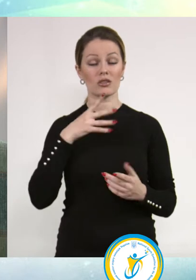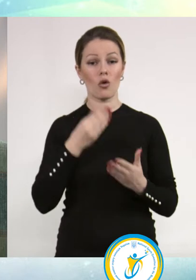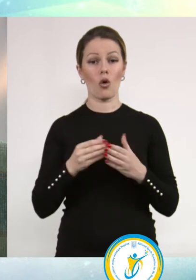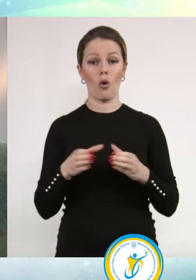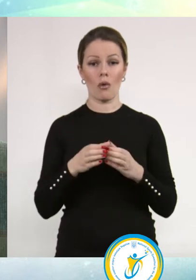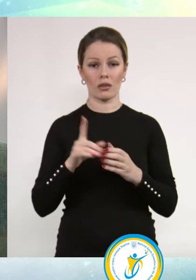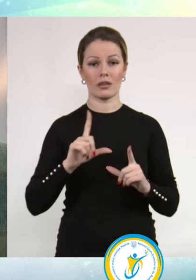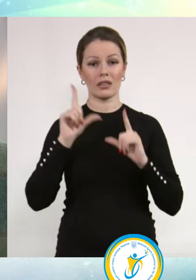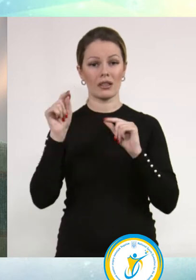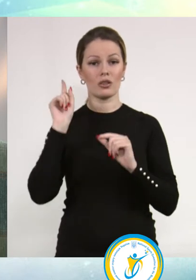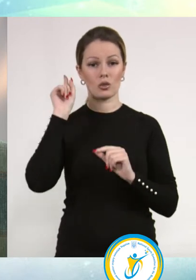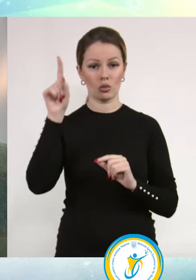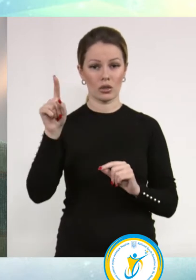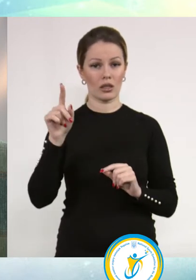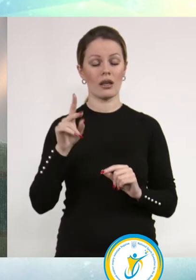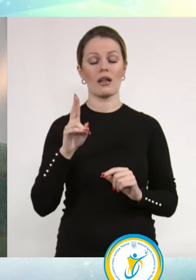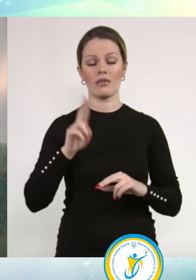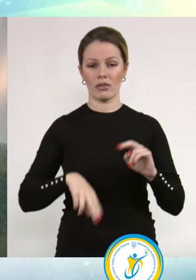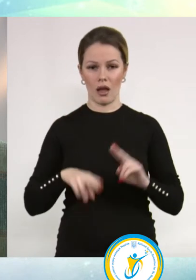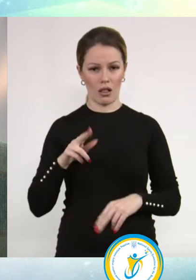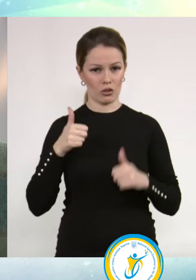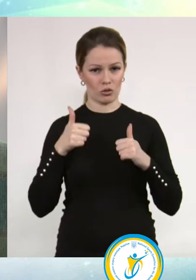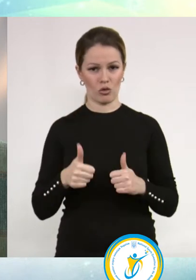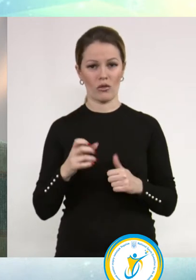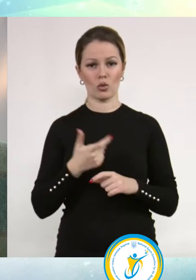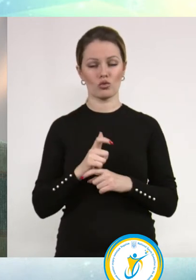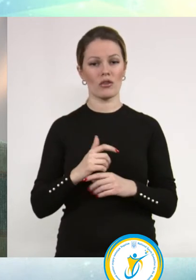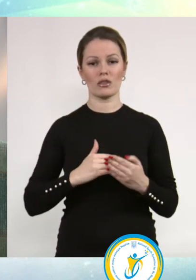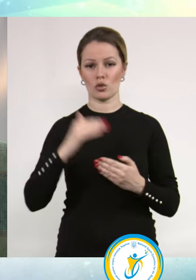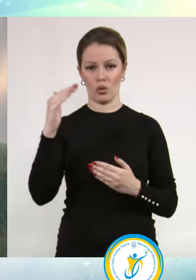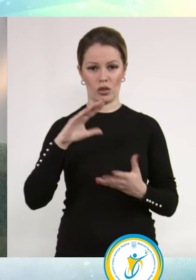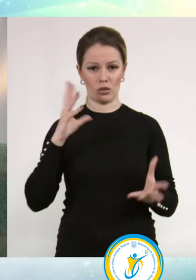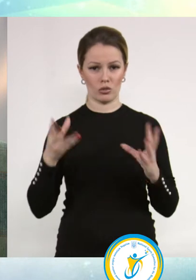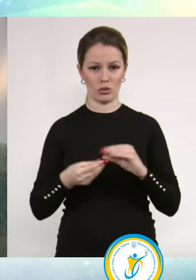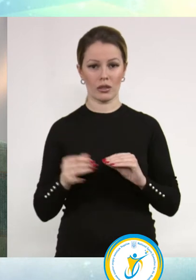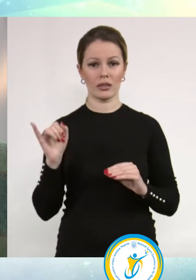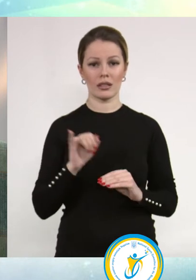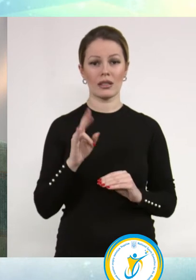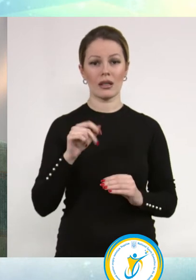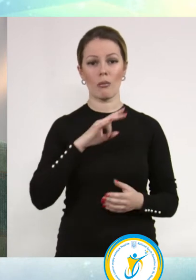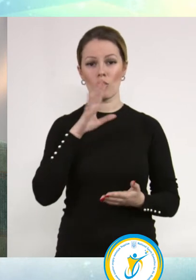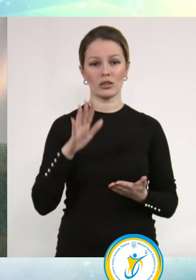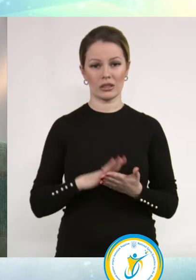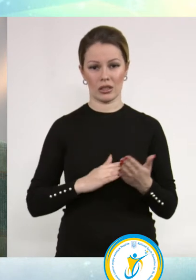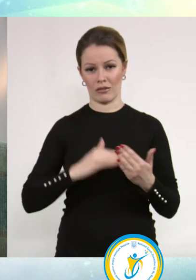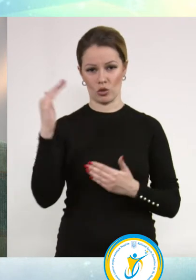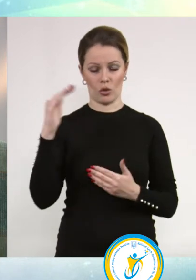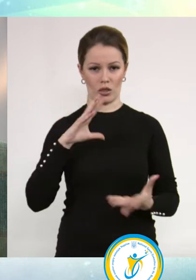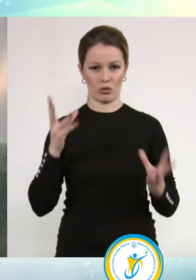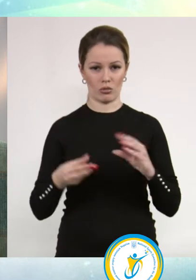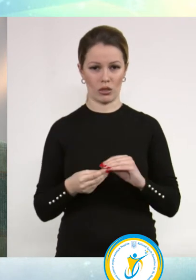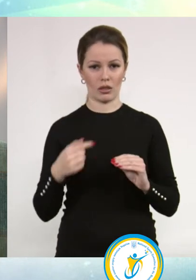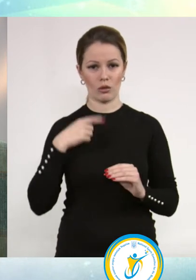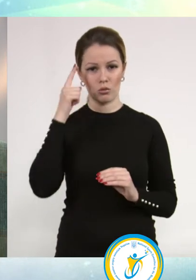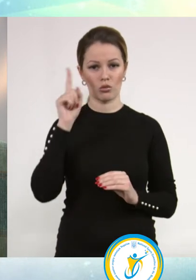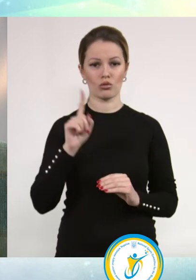тому що я знаю свою команду, вони їхали туди налаштовані на дуже високі результати і на постійно високі